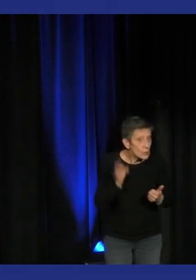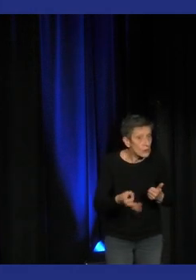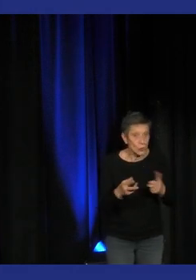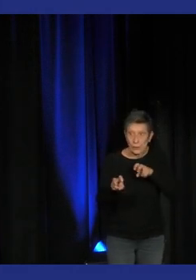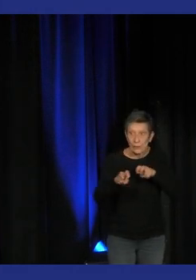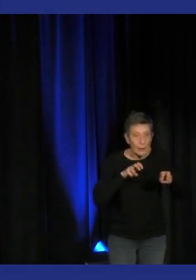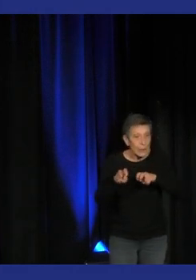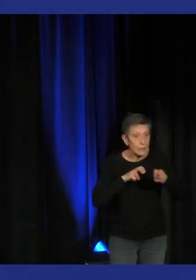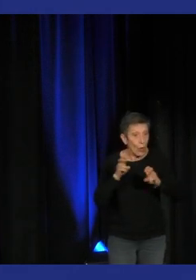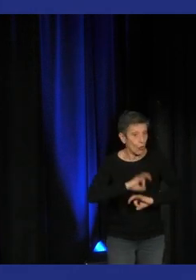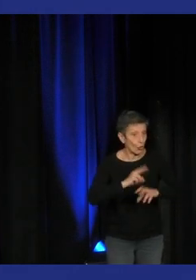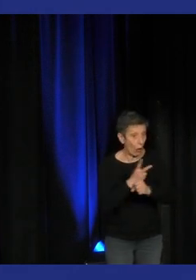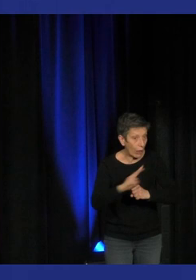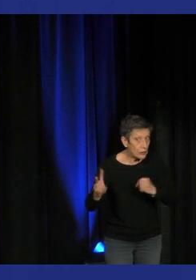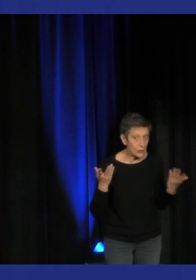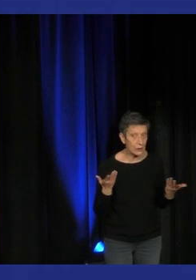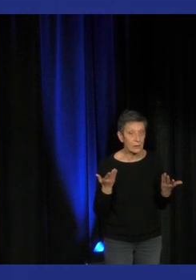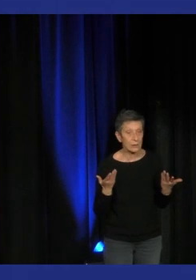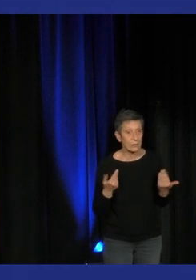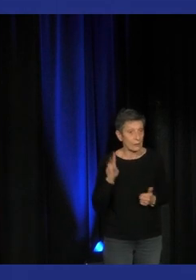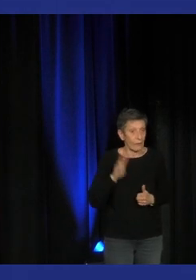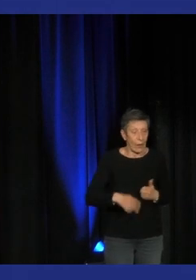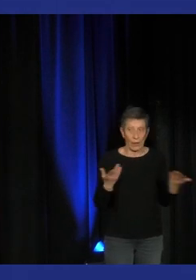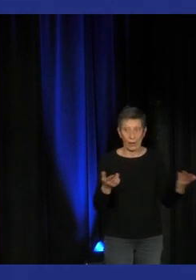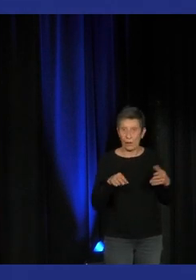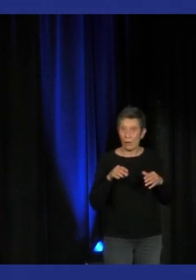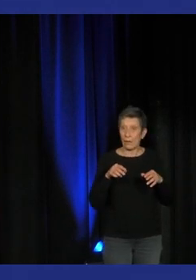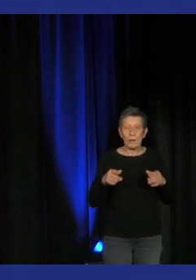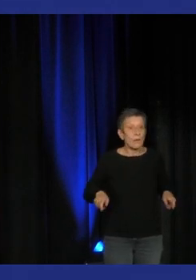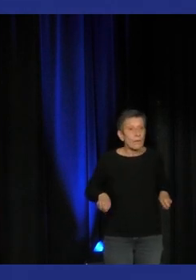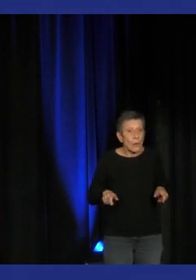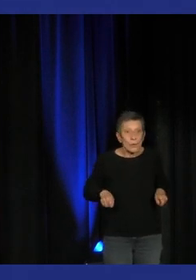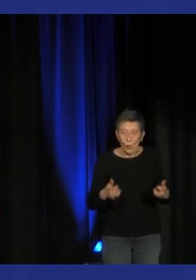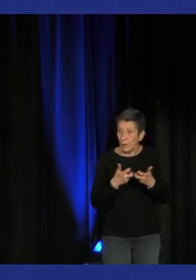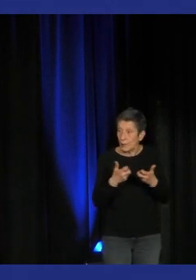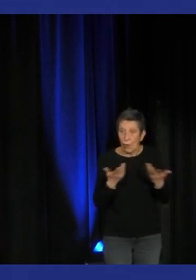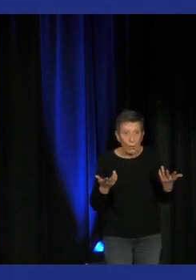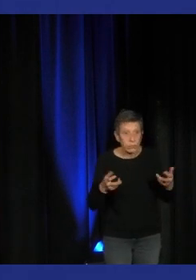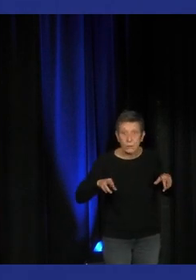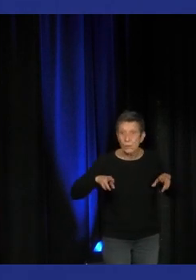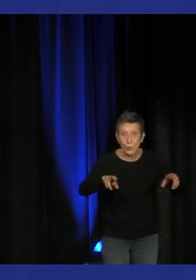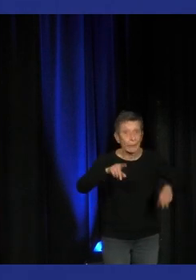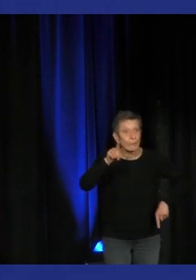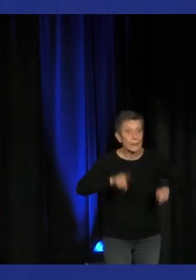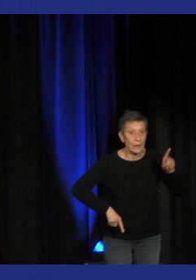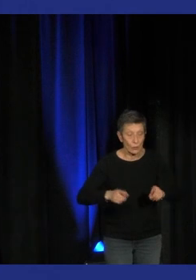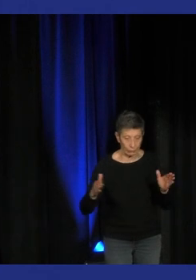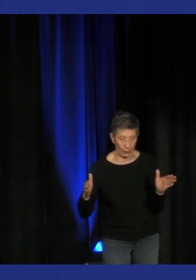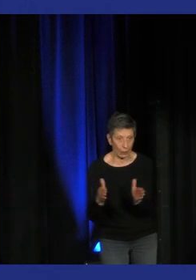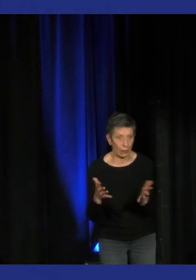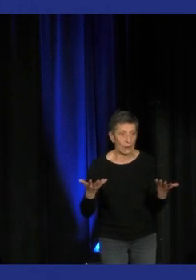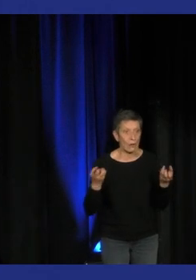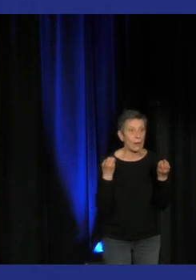risque. On en parlait aussi un peu, la difficulté à pouvoir circuler en fauteuil sur des chaussées qui sont trop